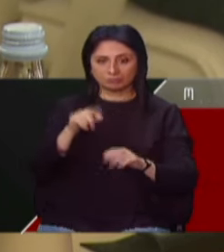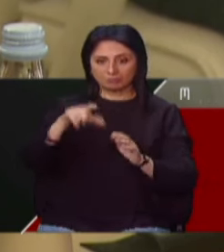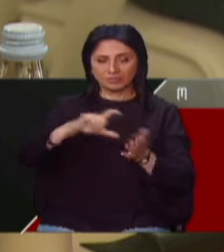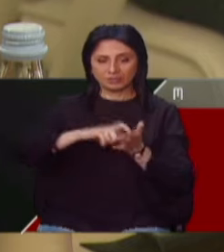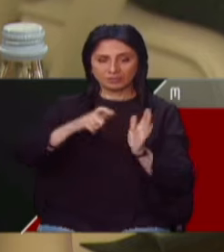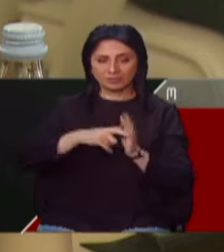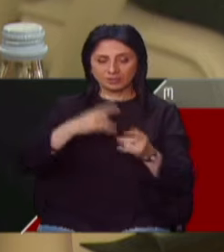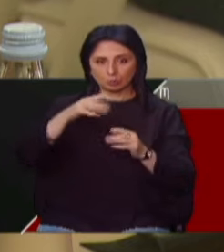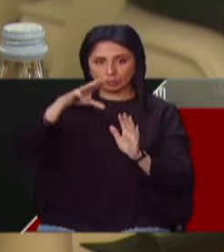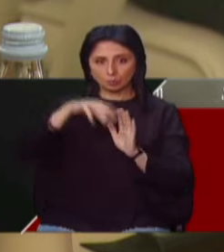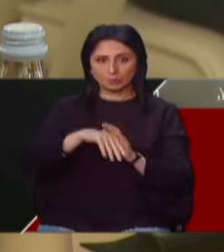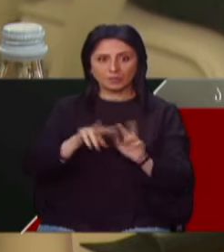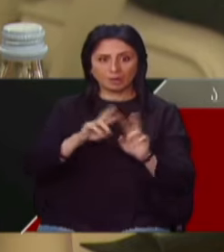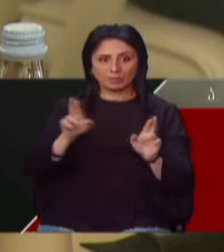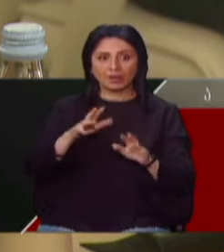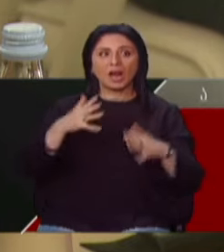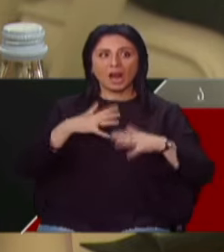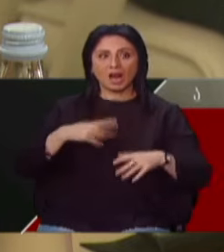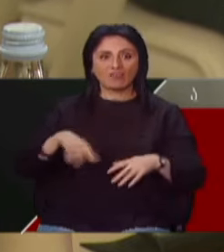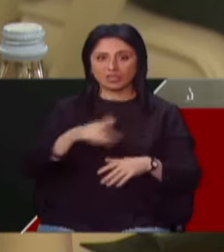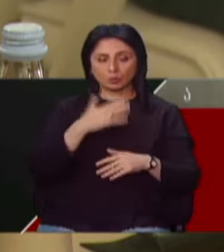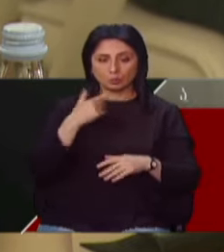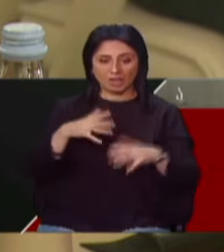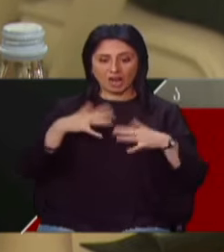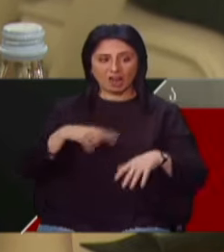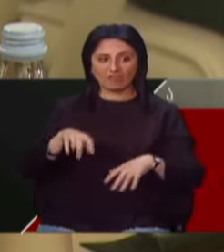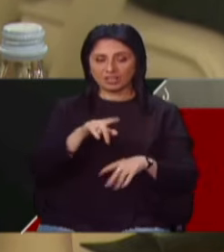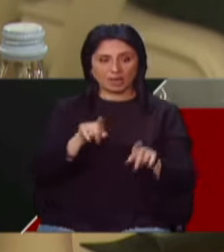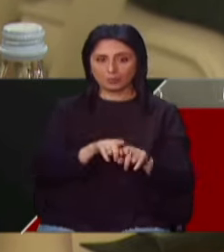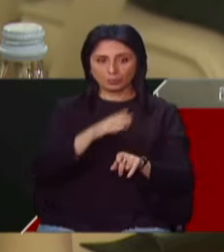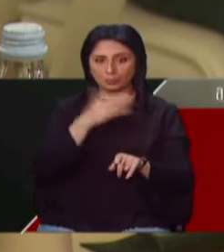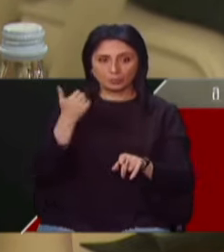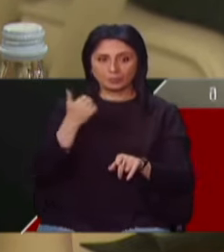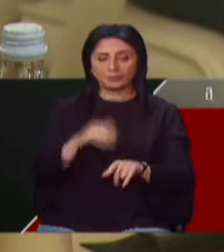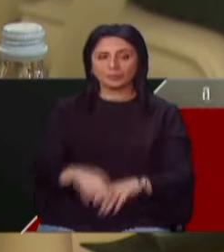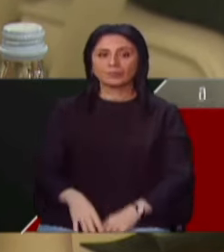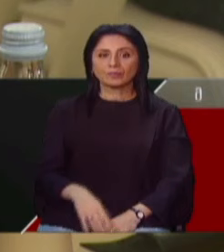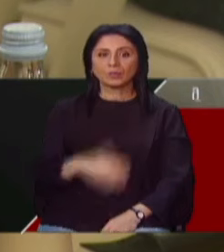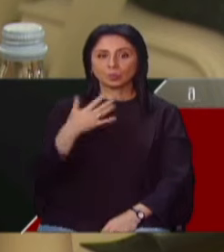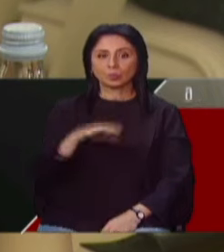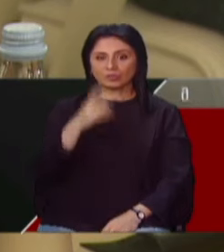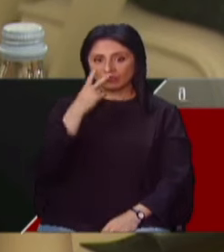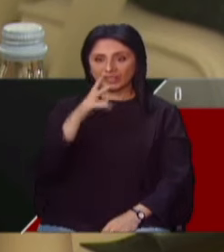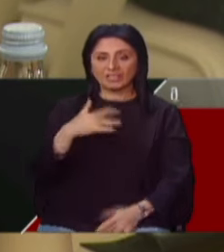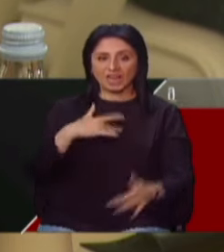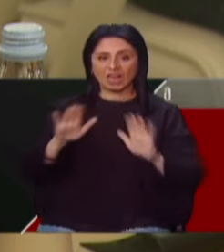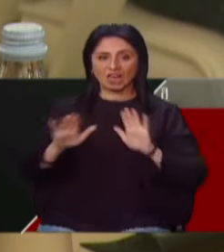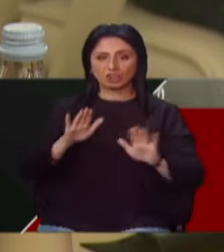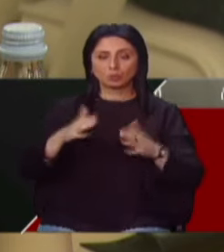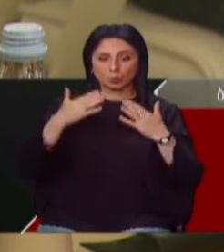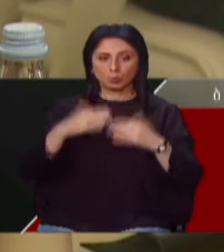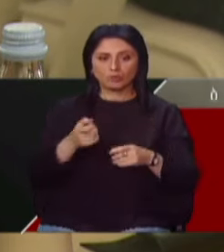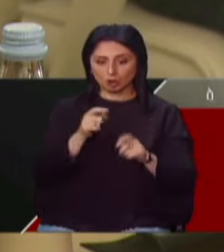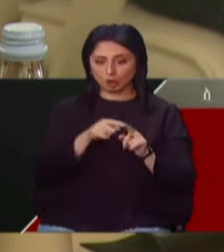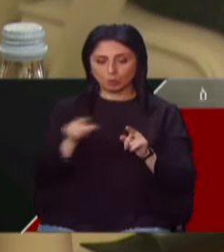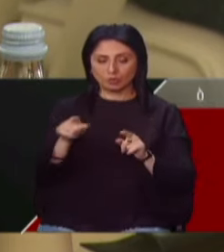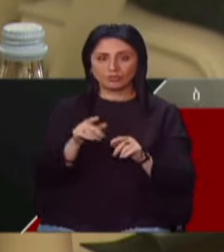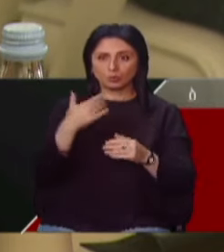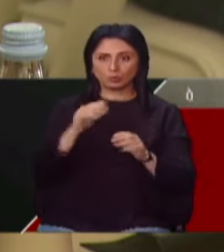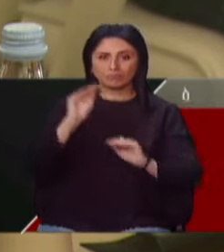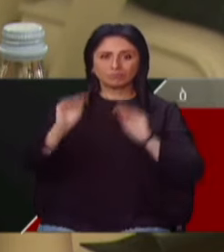აქვს შეიძლება იყოს კავკასიაშიც, მაგრამ კავკასი საქართველოში ნამდვილად არ აქვს და უკვე ნახეს რეჟისორებმა, უკვე აი ცოტა ხანში